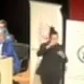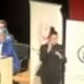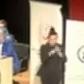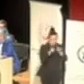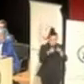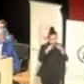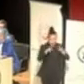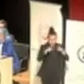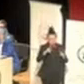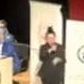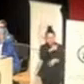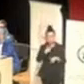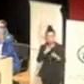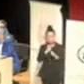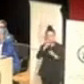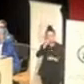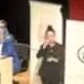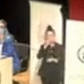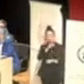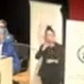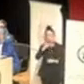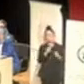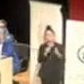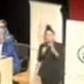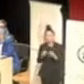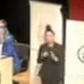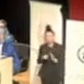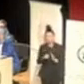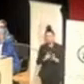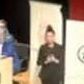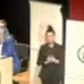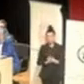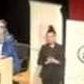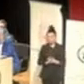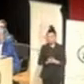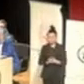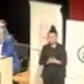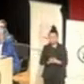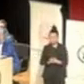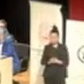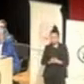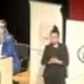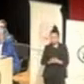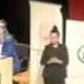Genel Müdürlüğümüzün önem verdiği hizmetlerdendir.